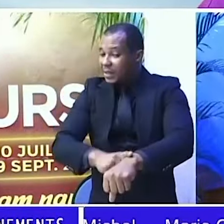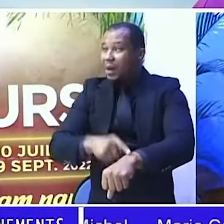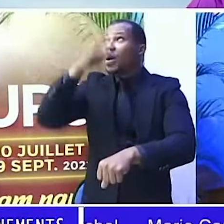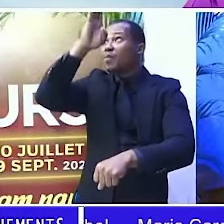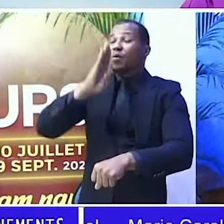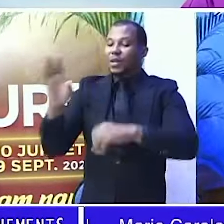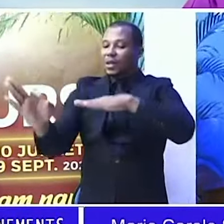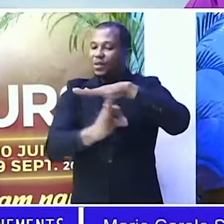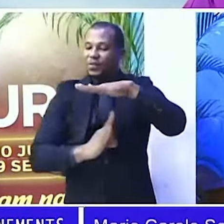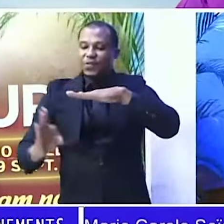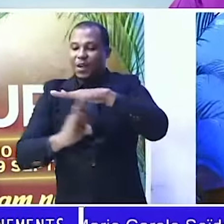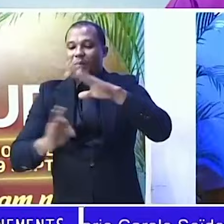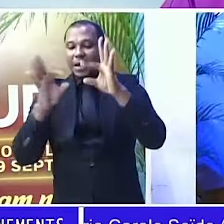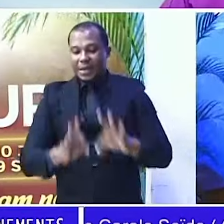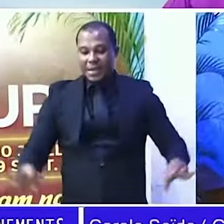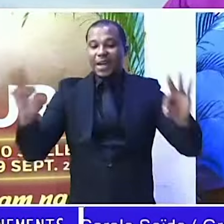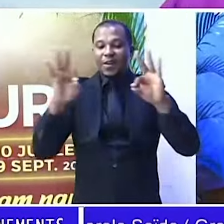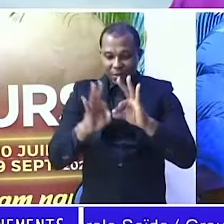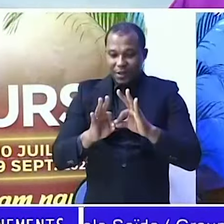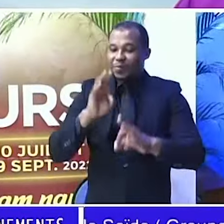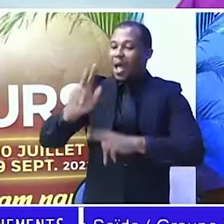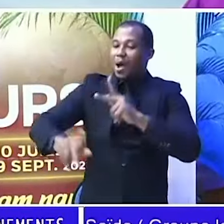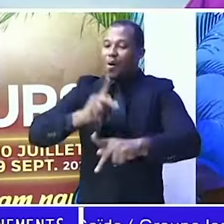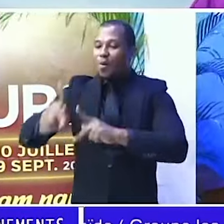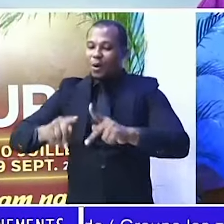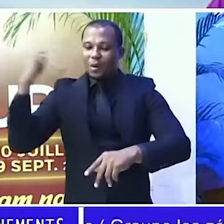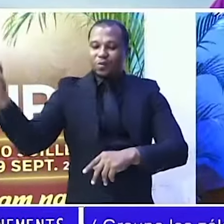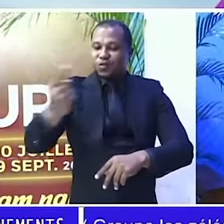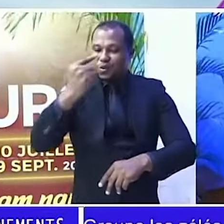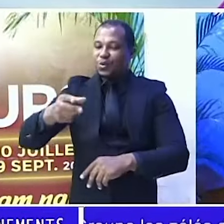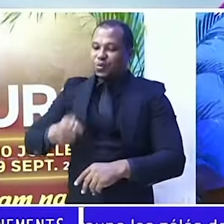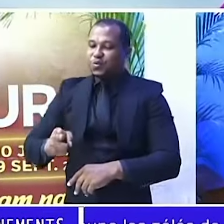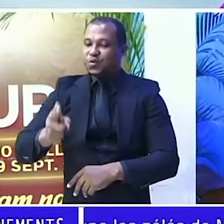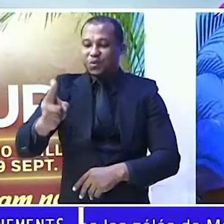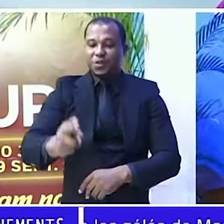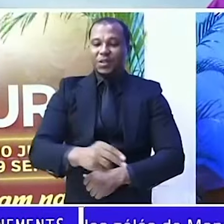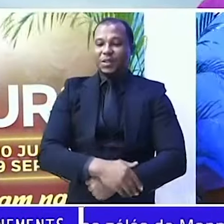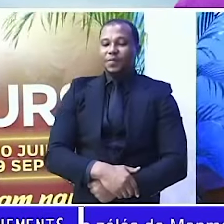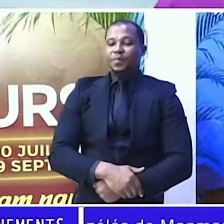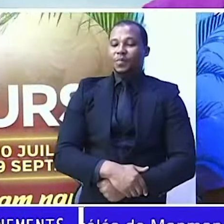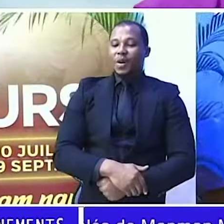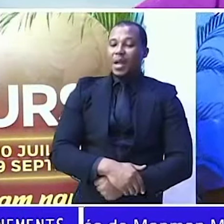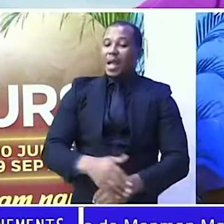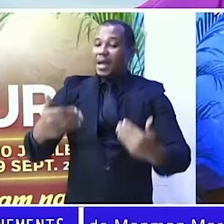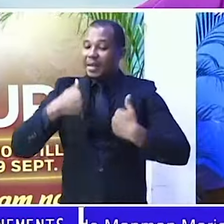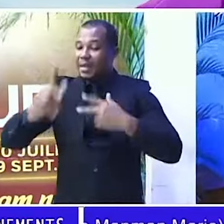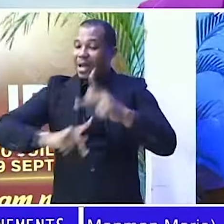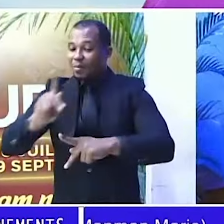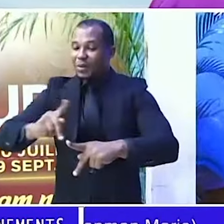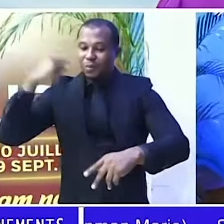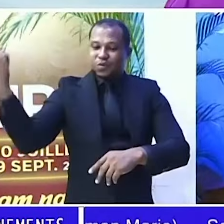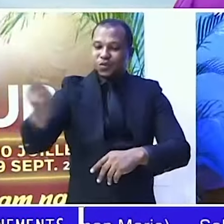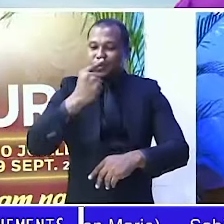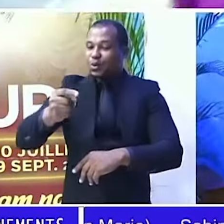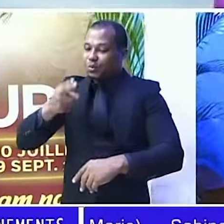fondamental. Il y a des gens comme si on a toujours pressé. Il y a des gens même, mais ce n'est pas fini même, non? Il n'y a pas venu à l'air, et puis on va pas